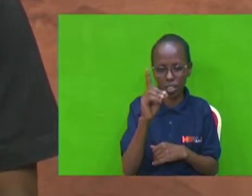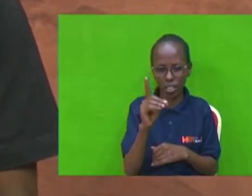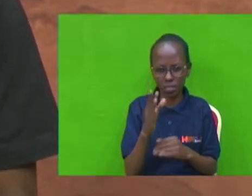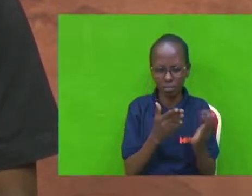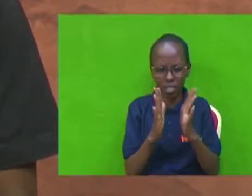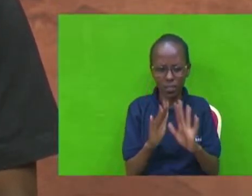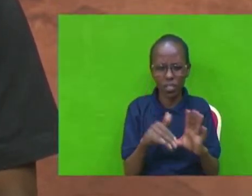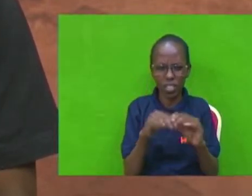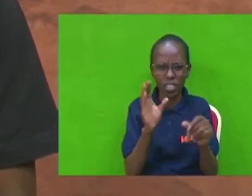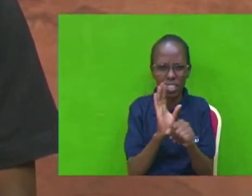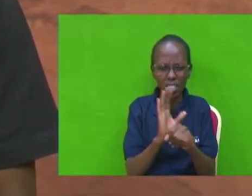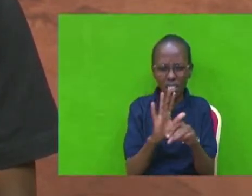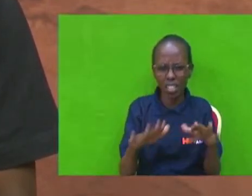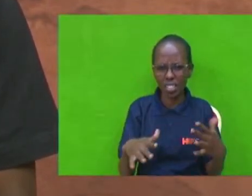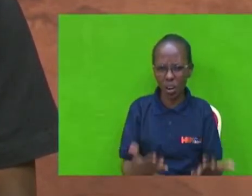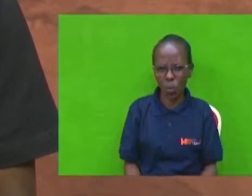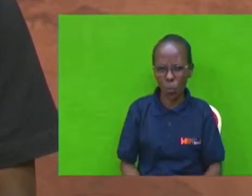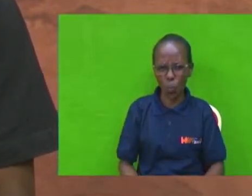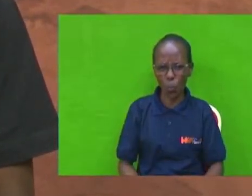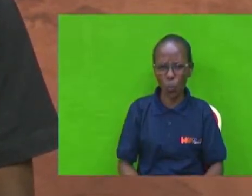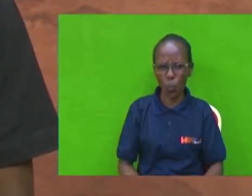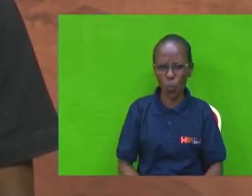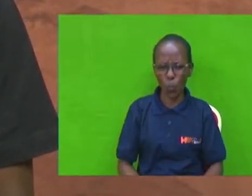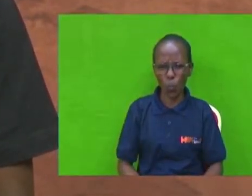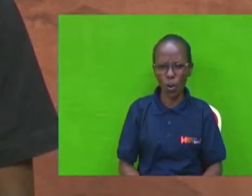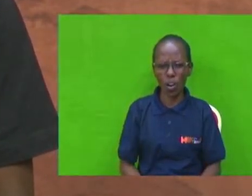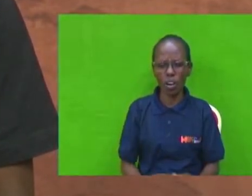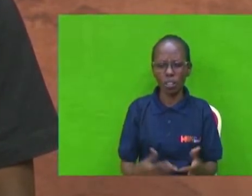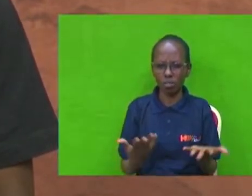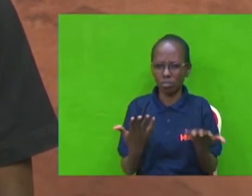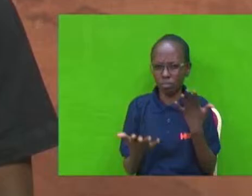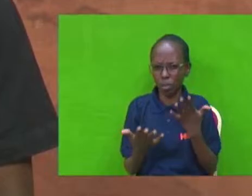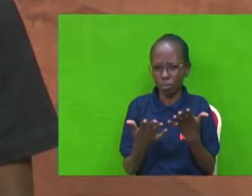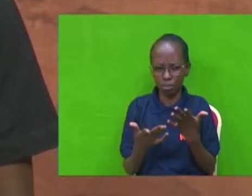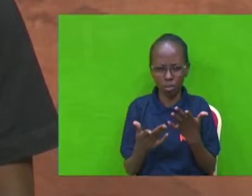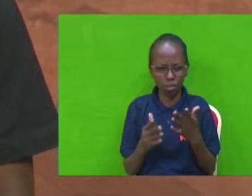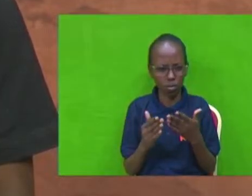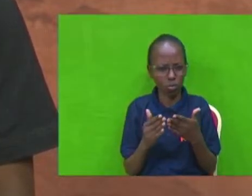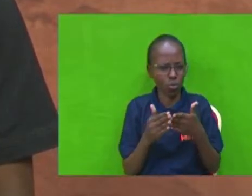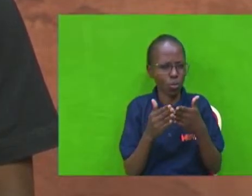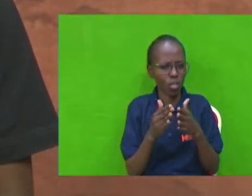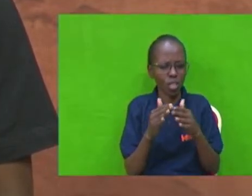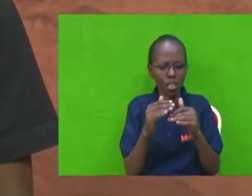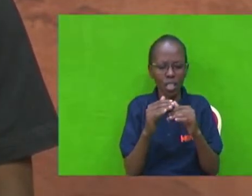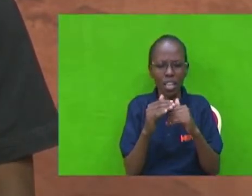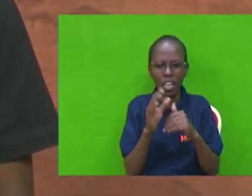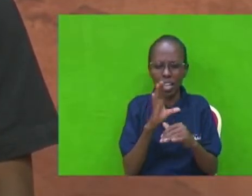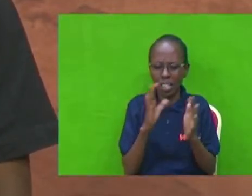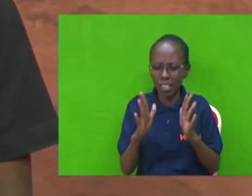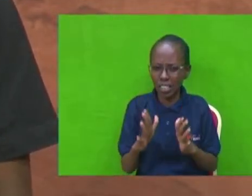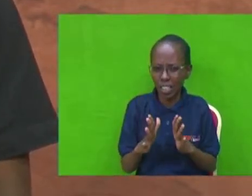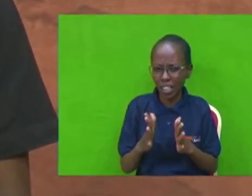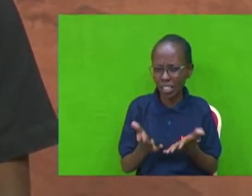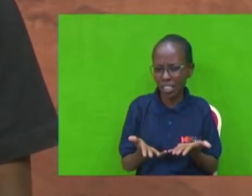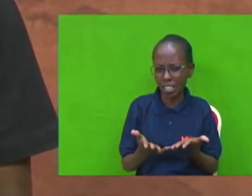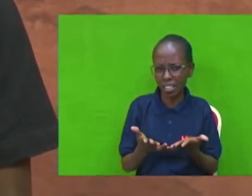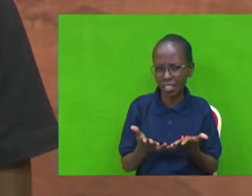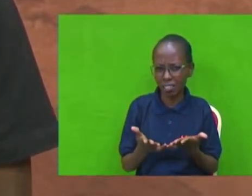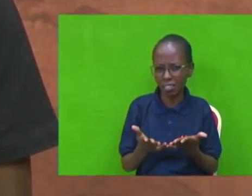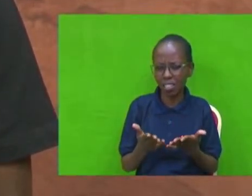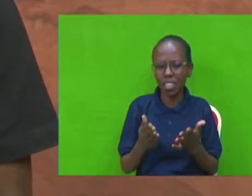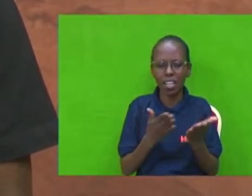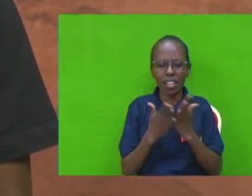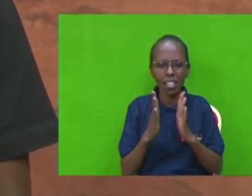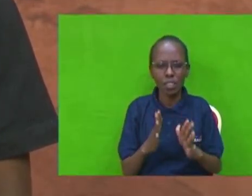kanisani, sasa inawezekanaje tena waumini na watumwa? Labda ukifunua hilo tutakuja kuelewa wale ambao wanatusaidia